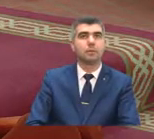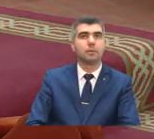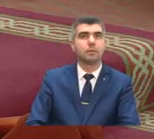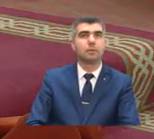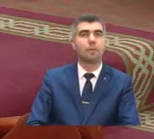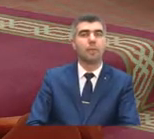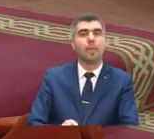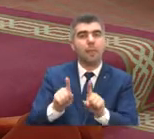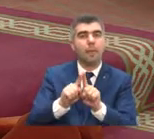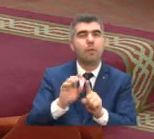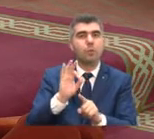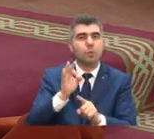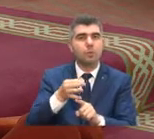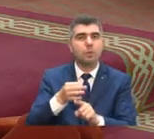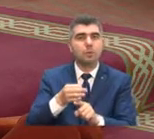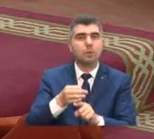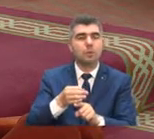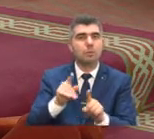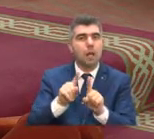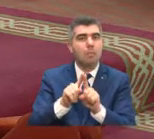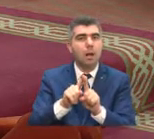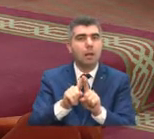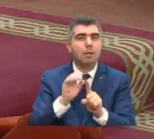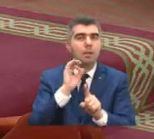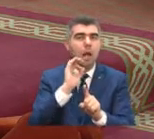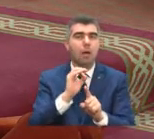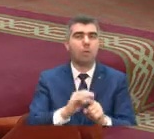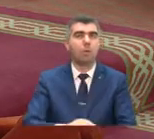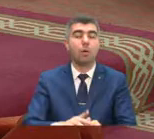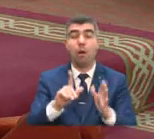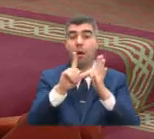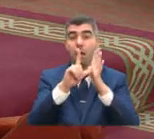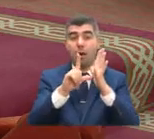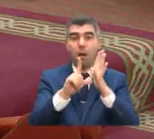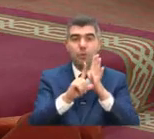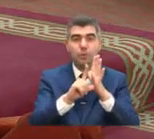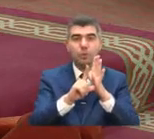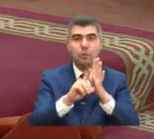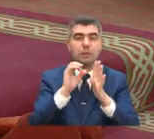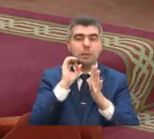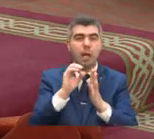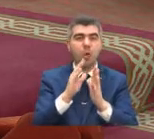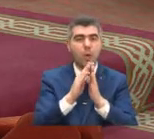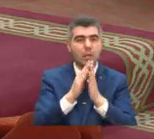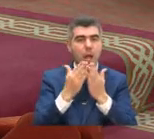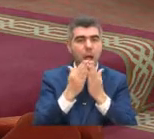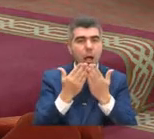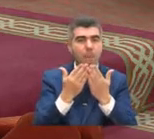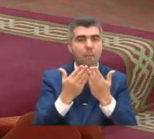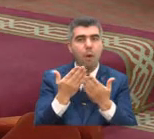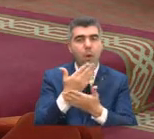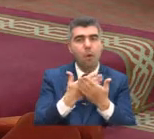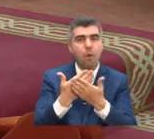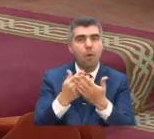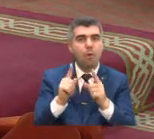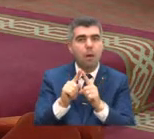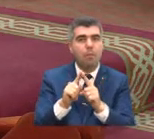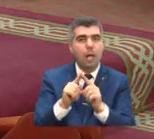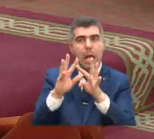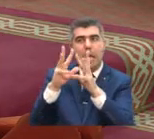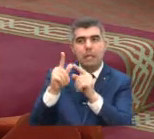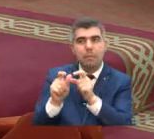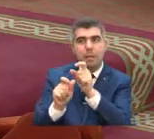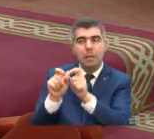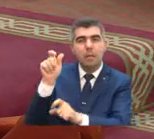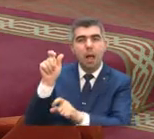كيف كان مسطر. القانون المتعلق بالسجل الاجتماعي الموحد والسجل الوطني للسكان